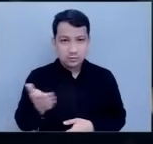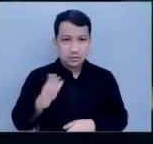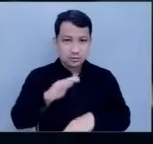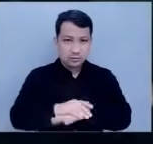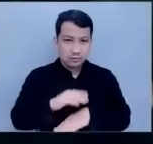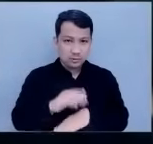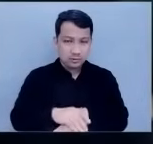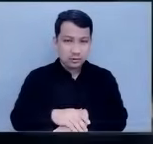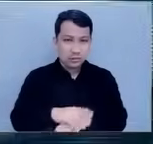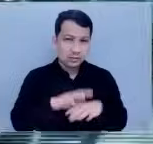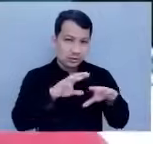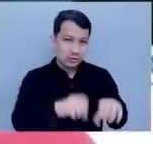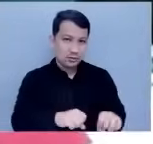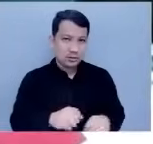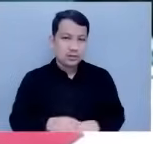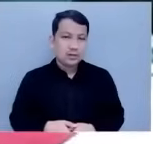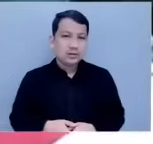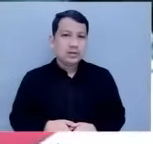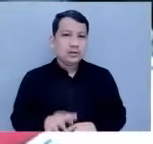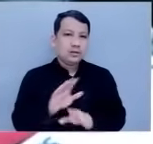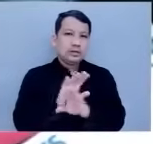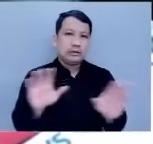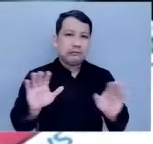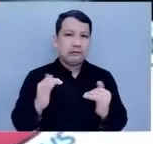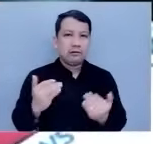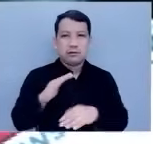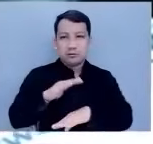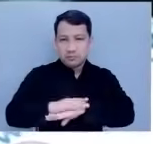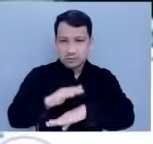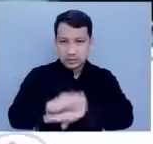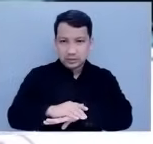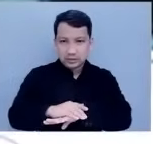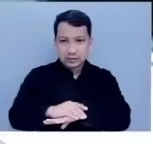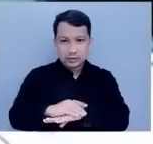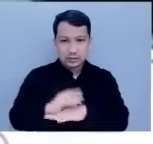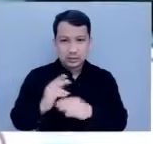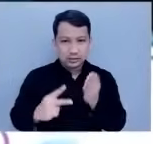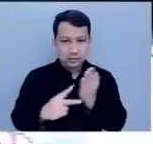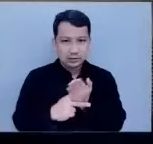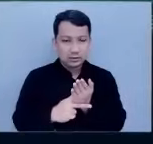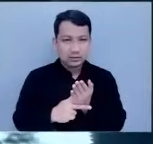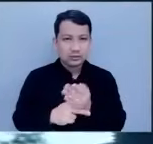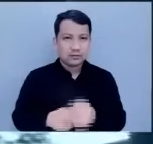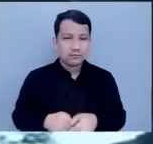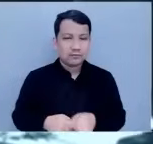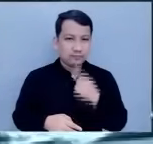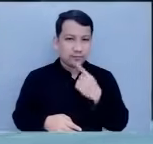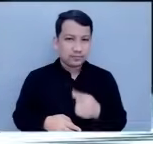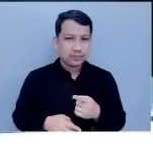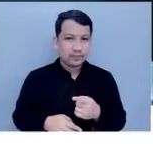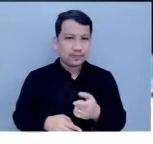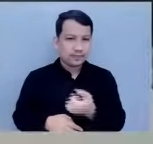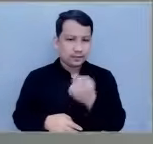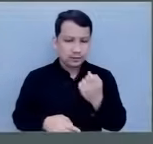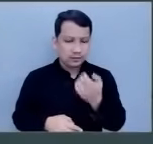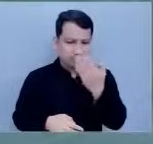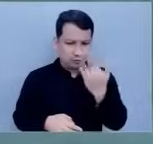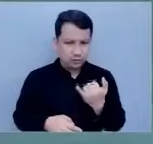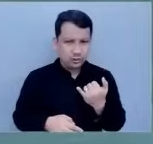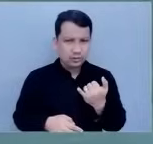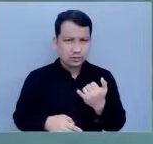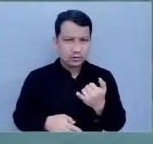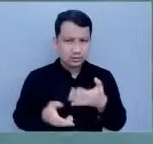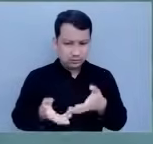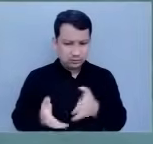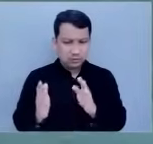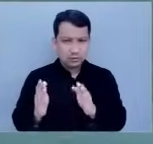ang pagkakahuli sa kanya. Hindi po, wala pong warning, sir. Ticket po, isyong ko po ng ticket, sir. Tinanong naman siya kung bakit pilit pa rin siyang dumaan